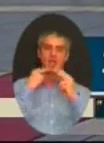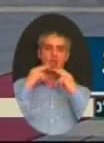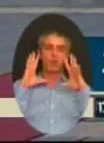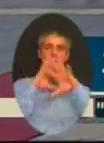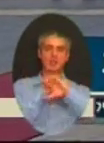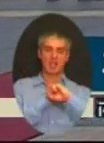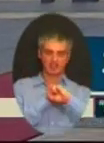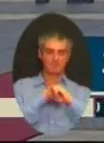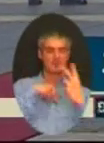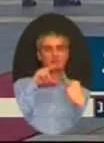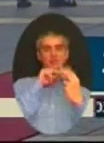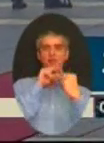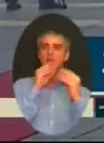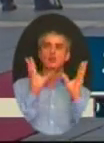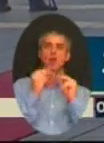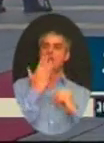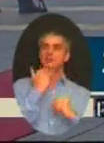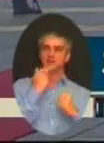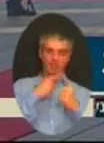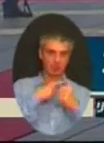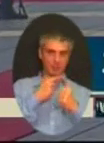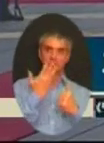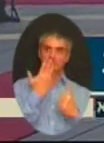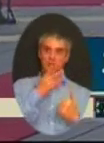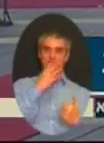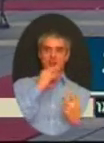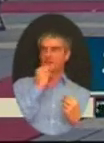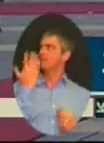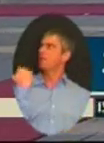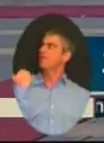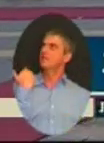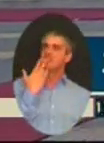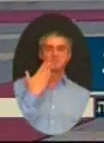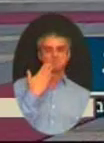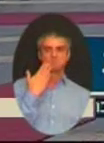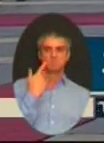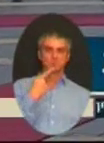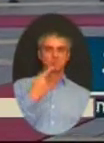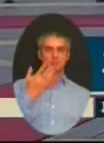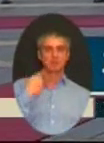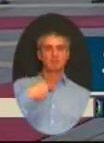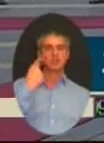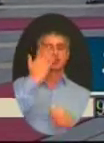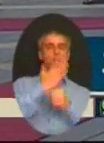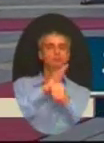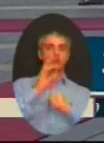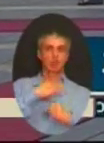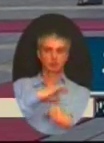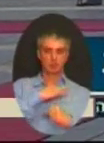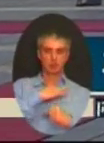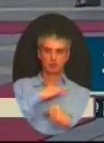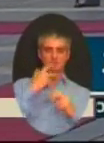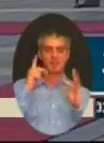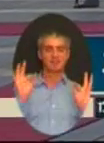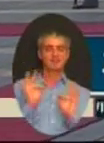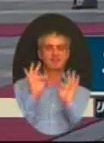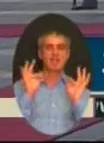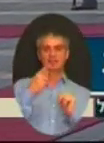הארוחת ערב, ודיברנו גם על ישראל, דיברנו אז, זה היה לפני יום השואה שלנו, ואת